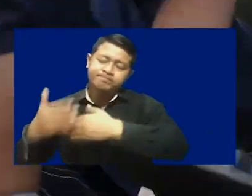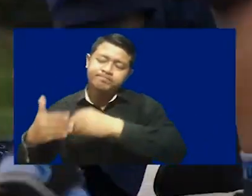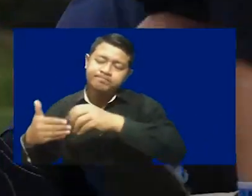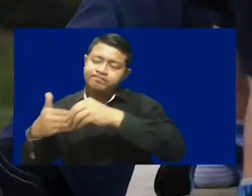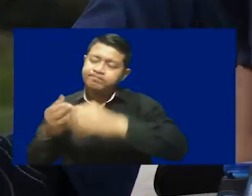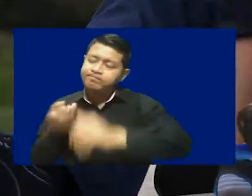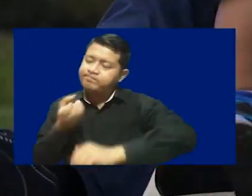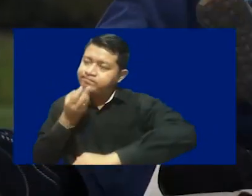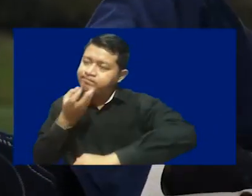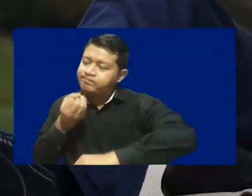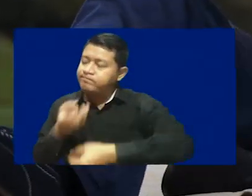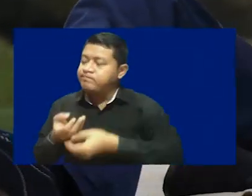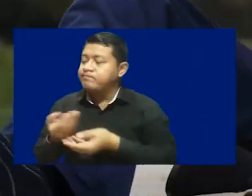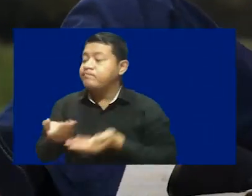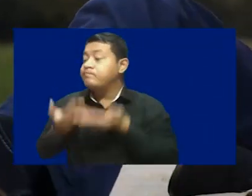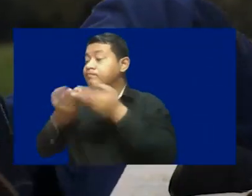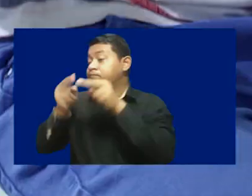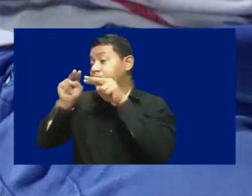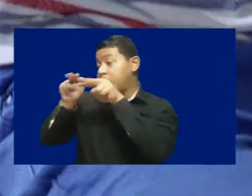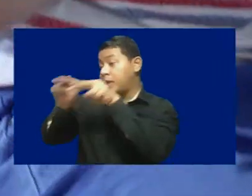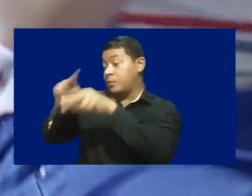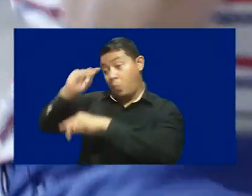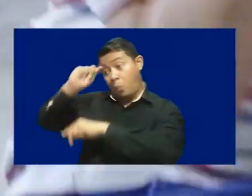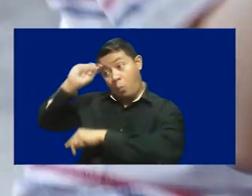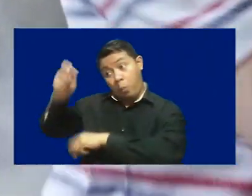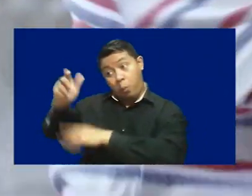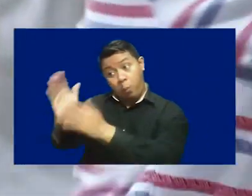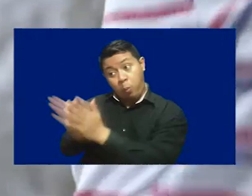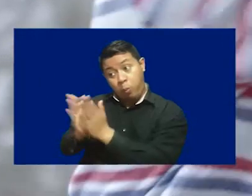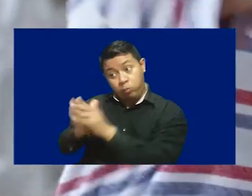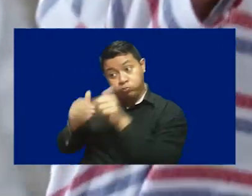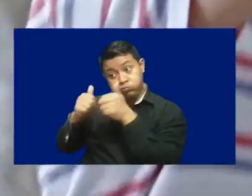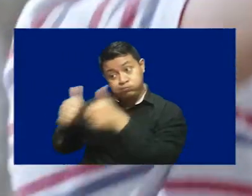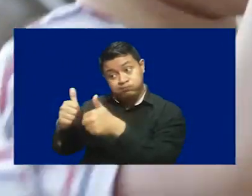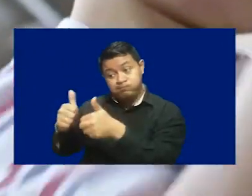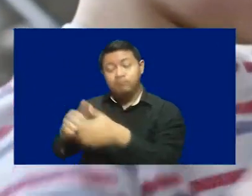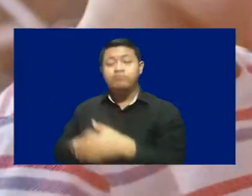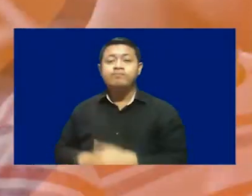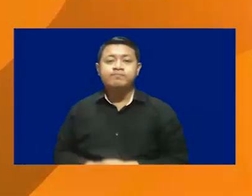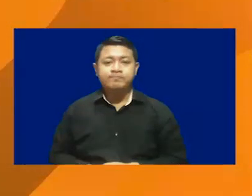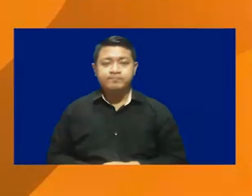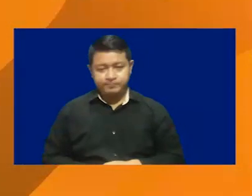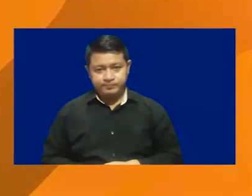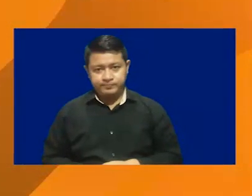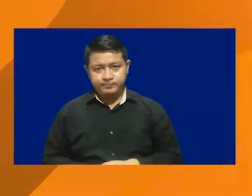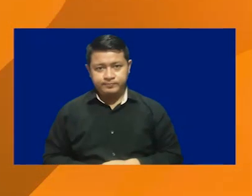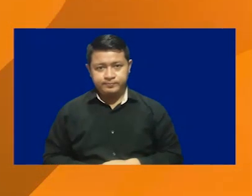dengan penuh kasih sayang, memberikan perhatian dan penghargaan.